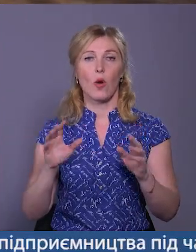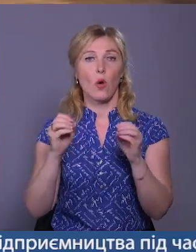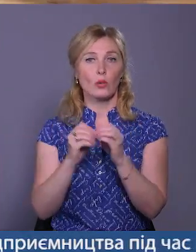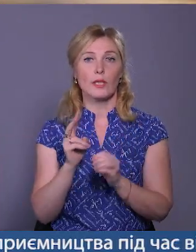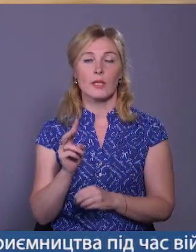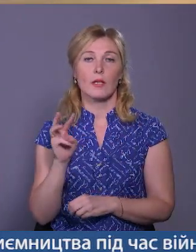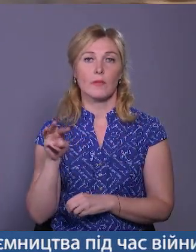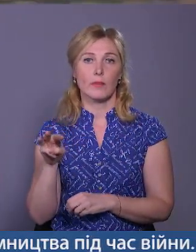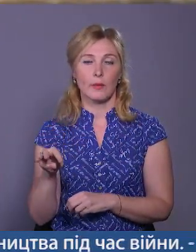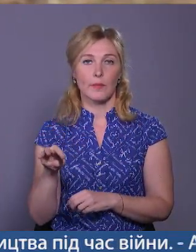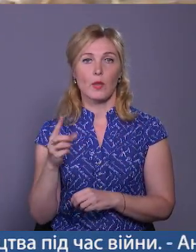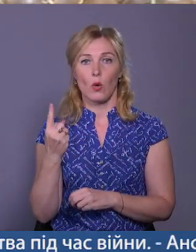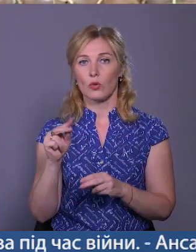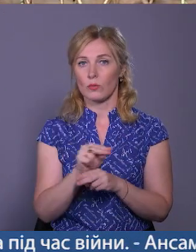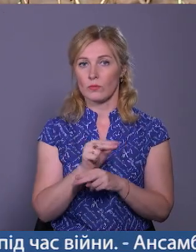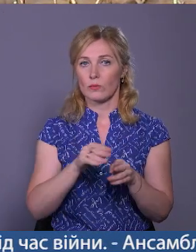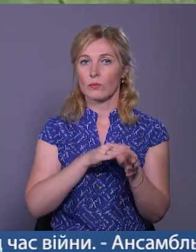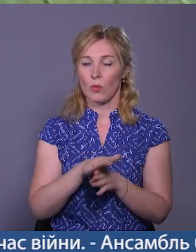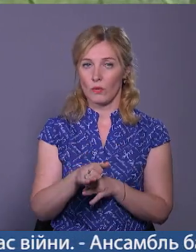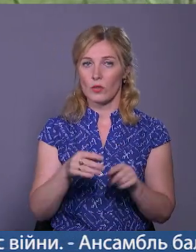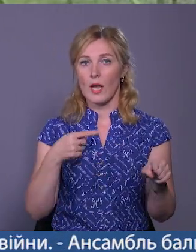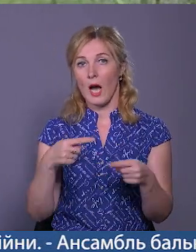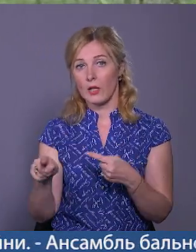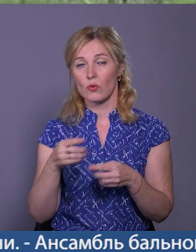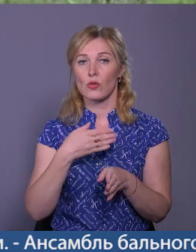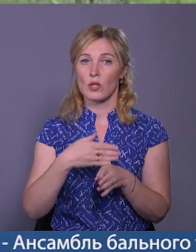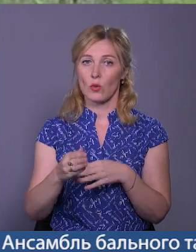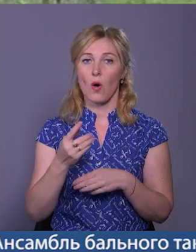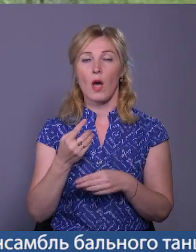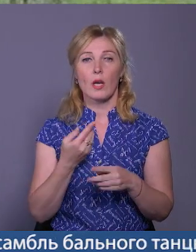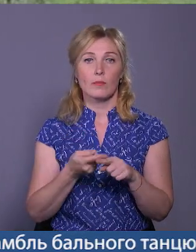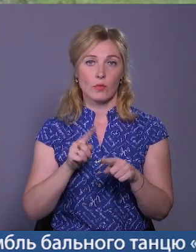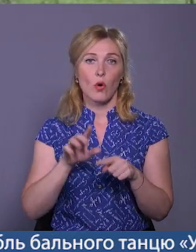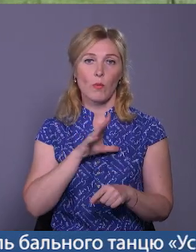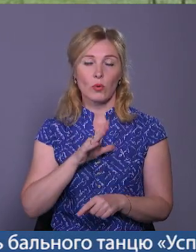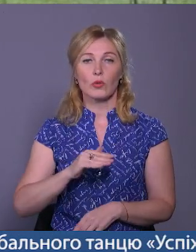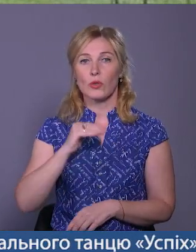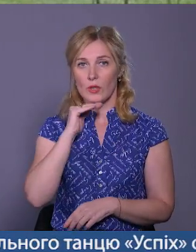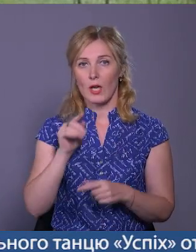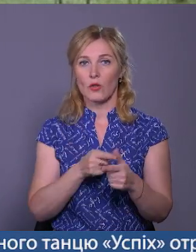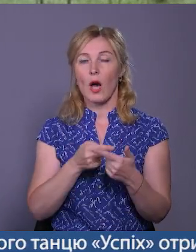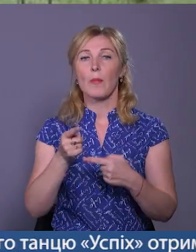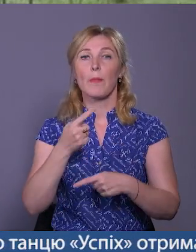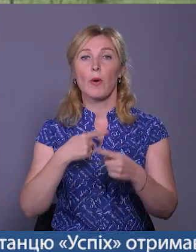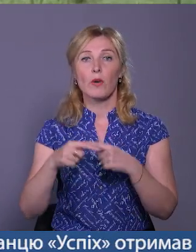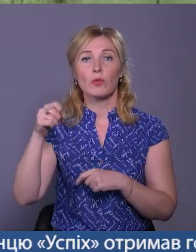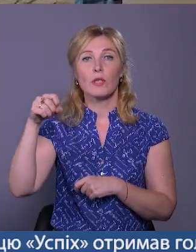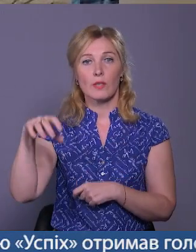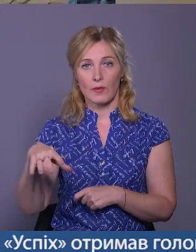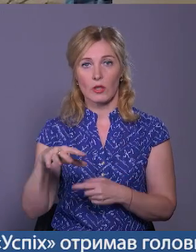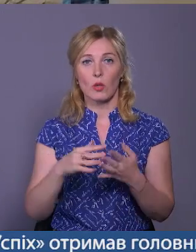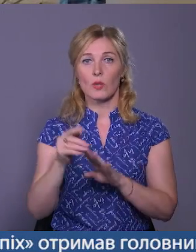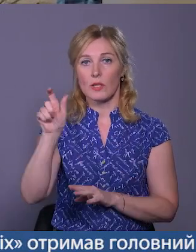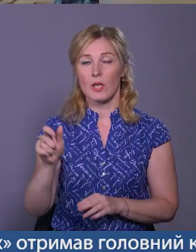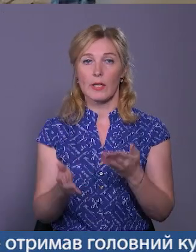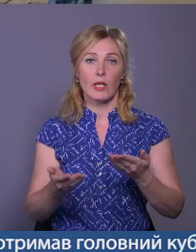кіловольт одну відремонтували повністю іншу частково однак цього було достатньо аби повернути світло селянам які